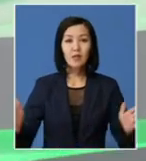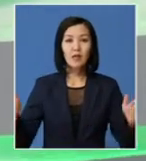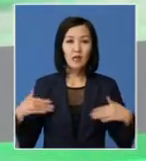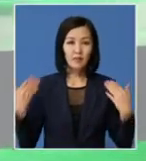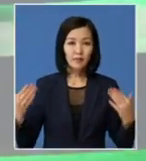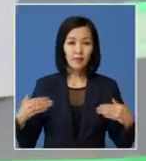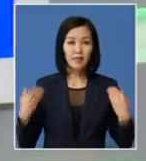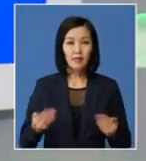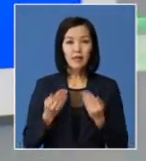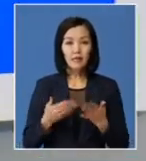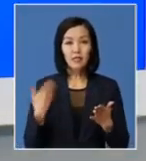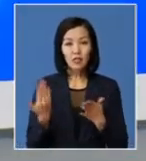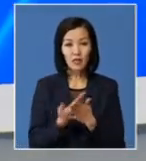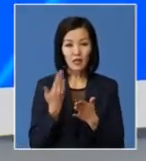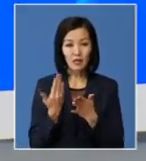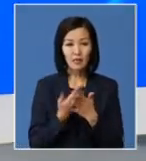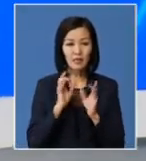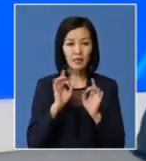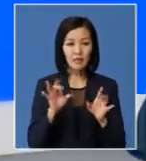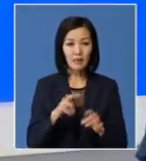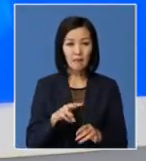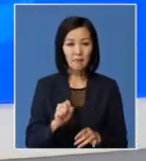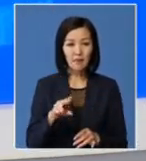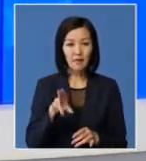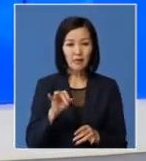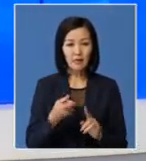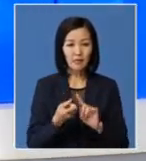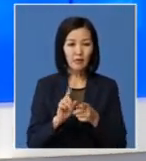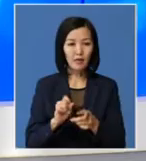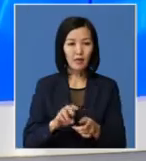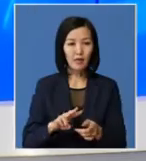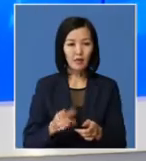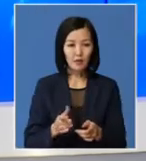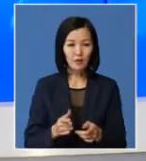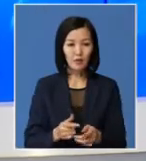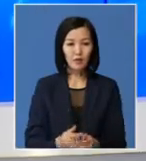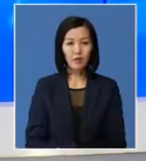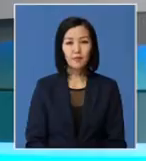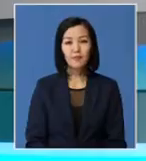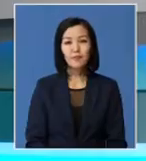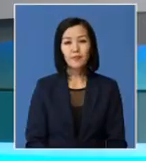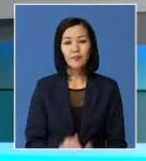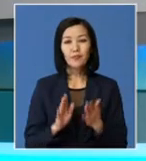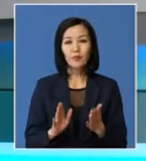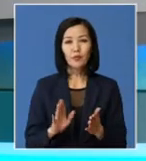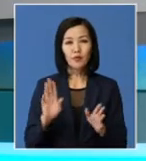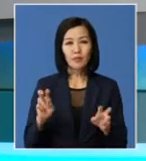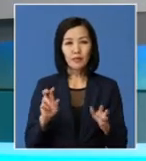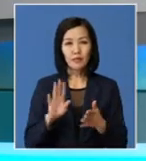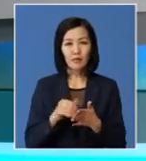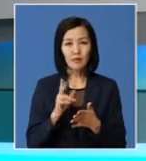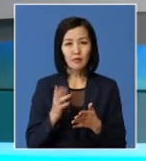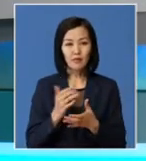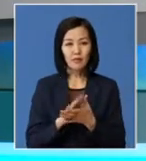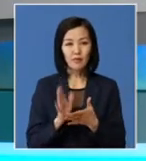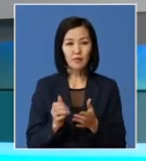Армысыздар, жетсу арнасында қорытынды жаңалықтар. Студияда Мадина Берікқызы, сурдо аудармада Айгүл Жұмашқызы. Алдымен бүгін